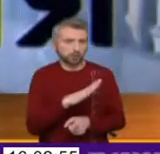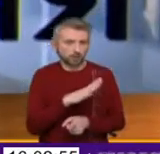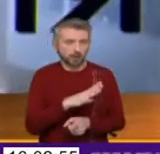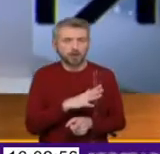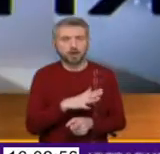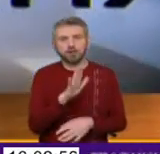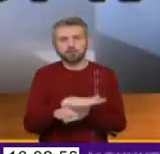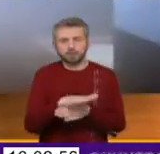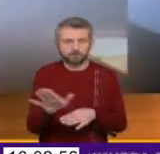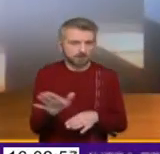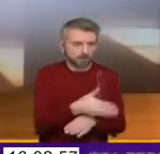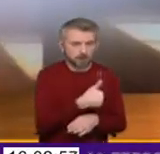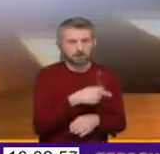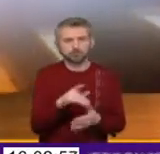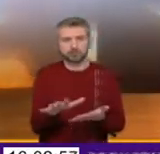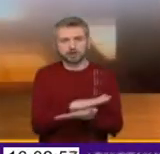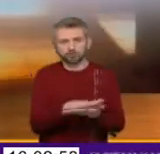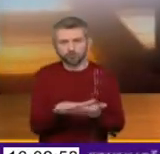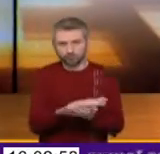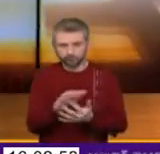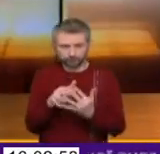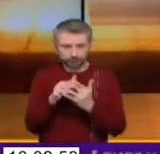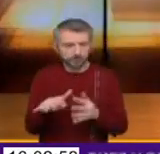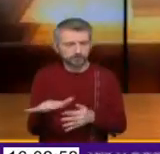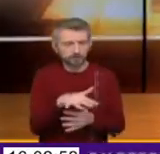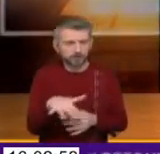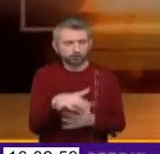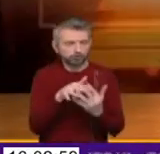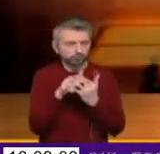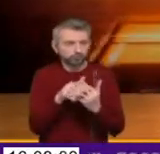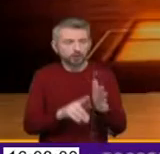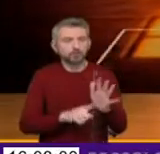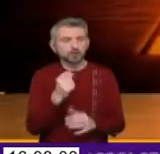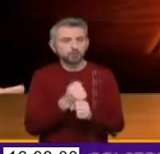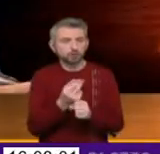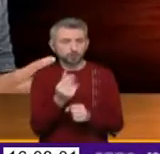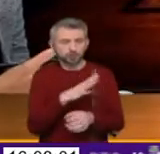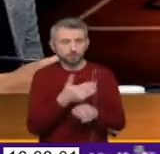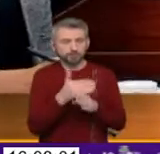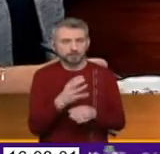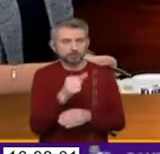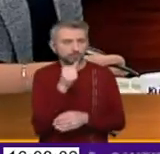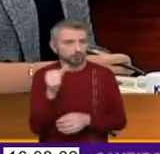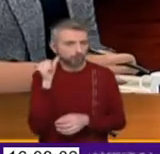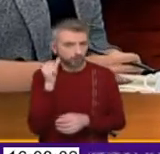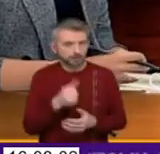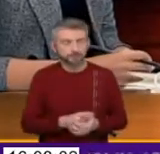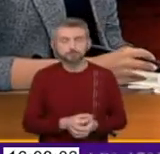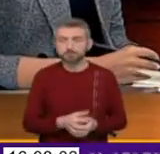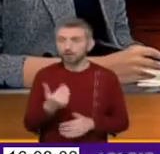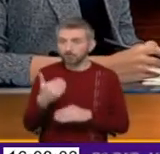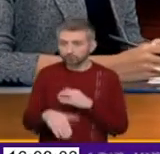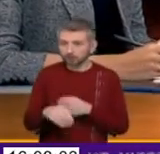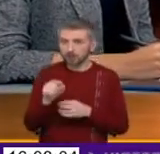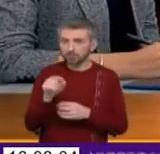цей МАФ, вибрали ми цю територію, розпочалися роботи, тому що кошти були виділені ще в минулому році. Так, тобто вже не